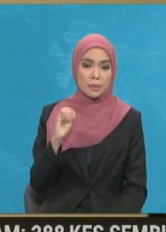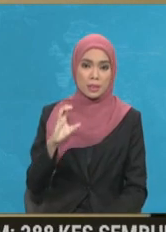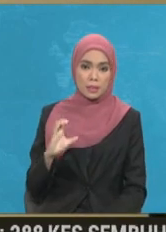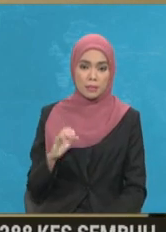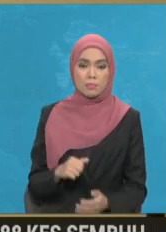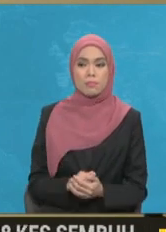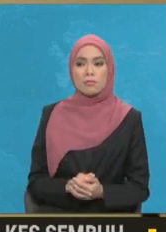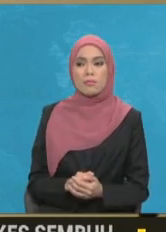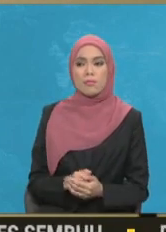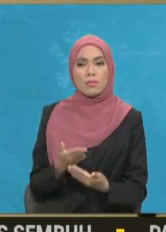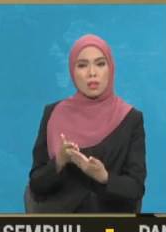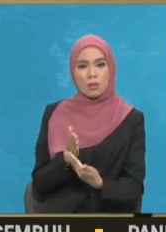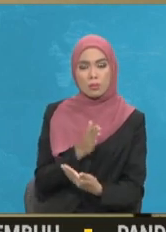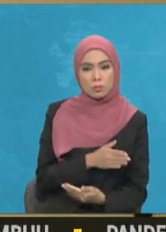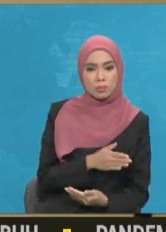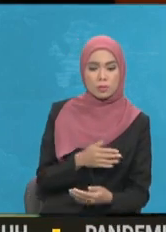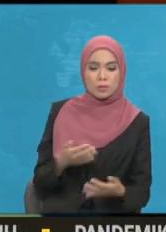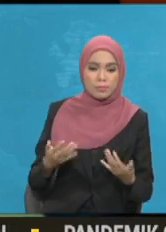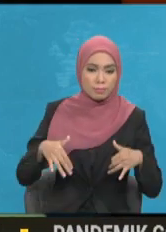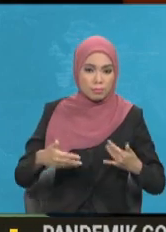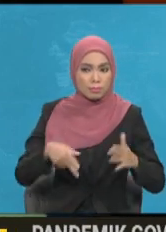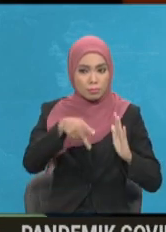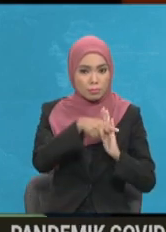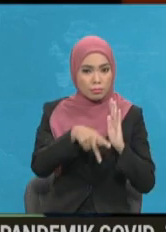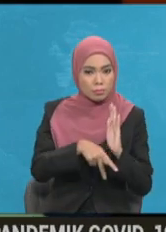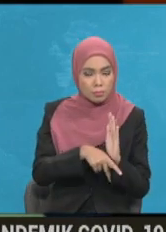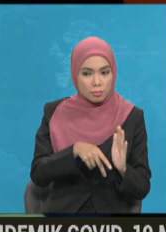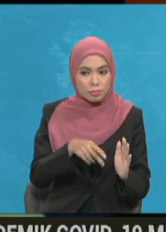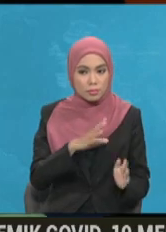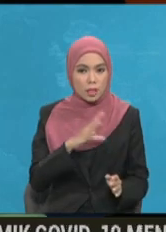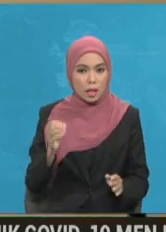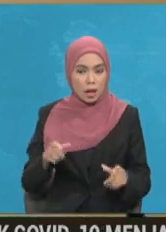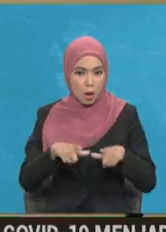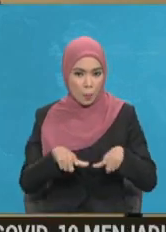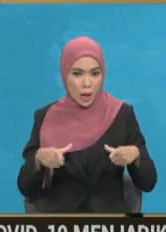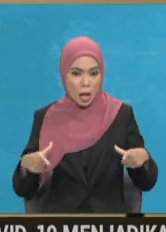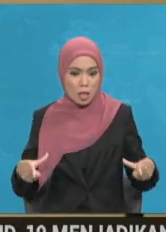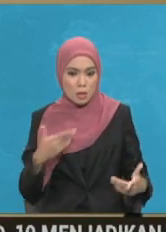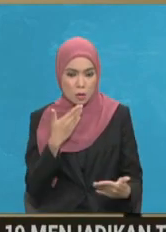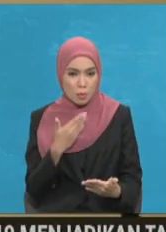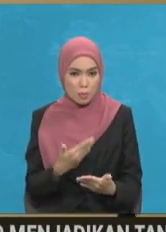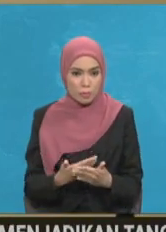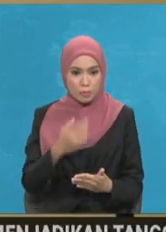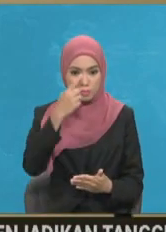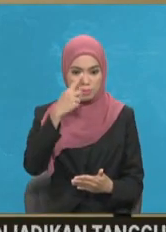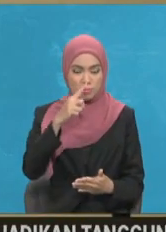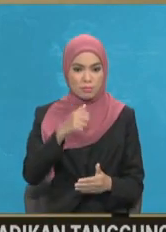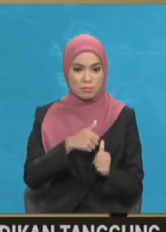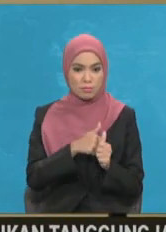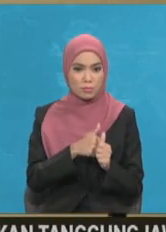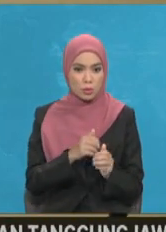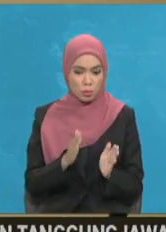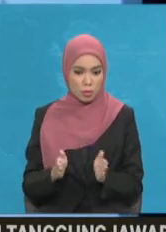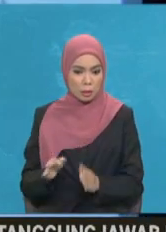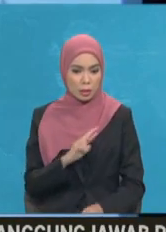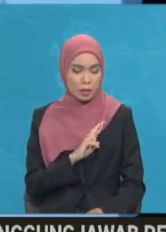peserta kepada susunan protokol serta penggunaan bahasa yang betul terhadap golongan-golongan tertentu mengikuti kalimat